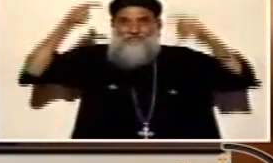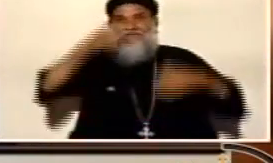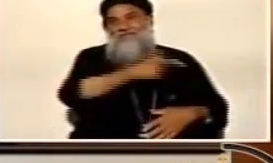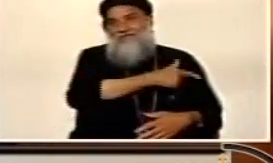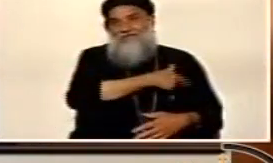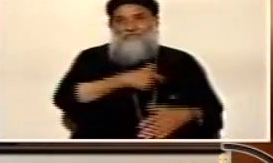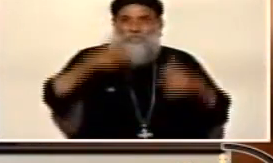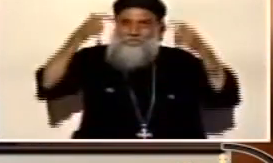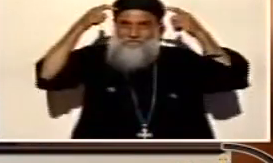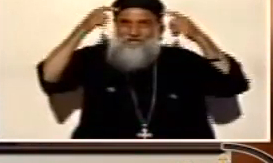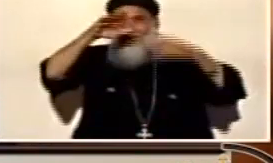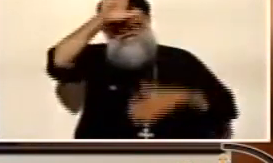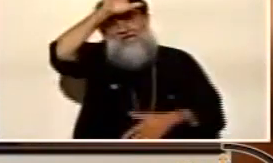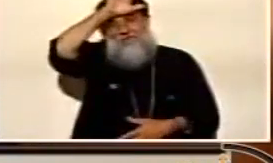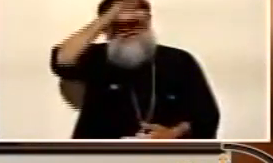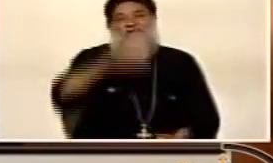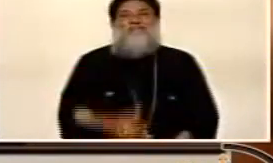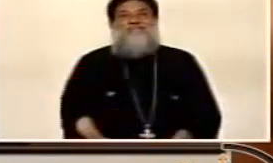في القيامة.